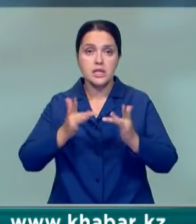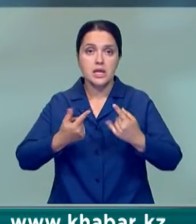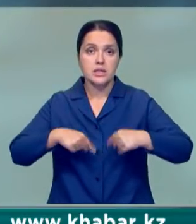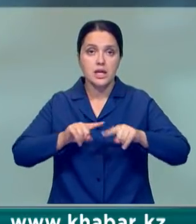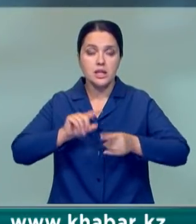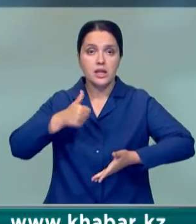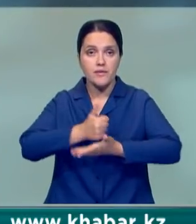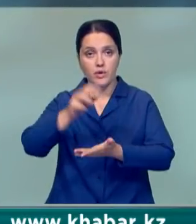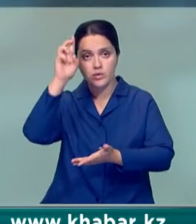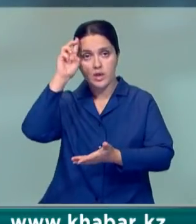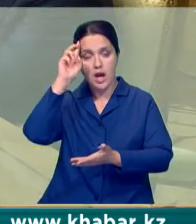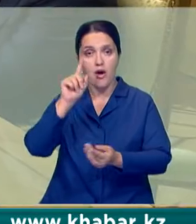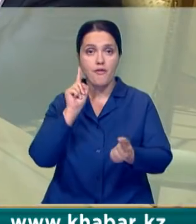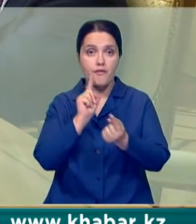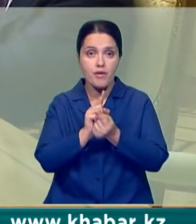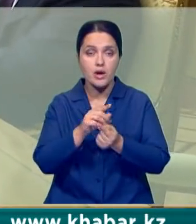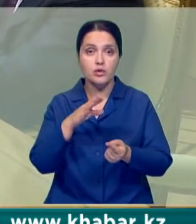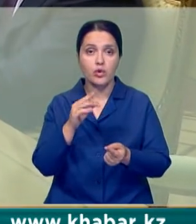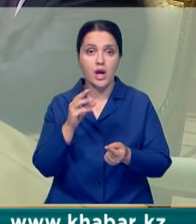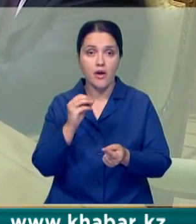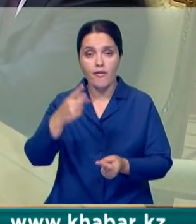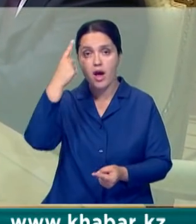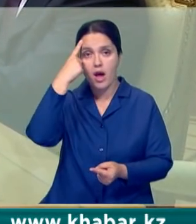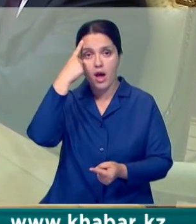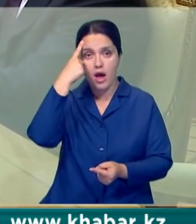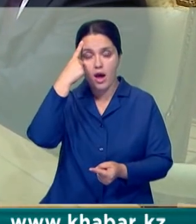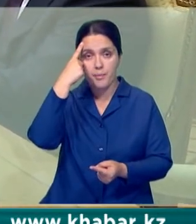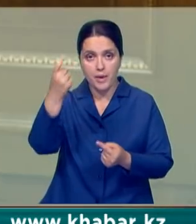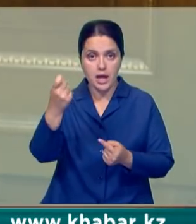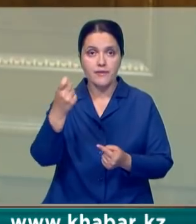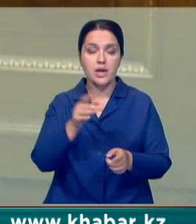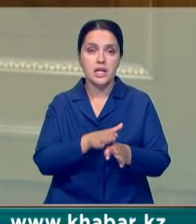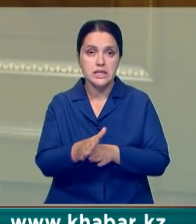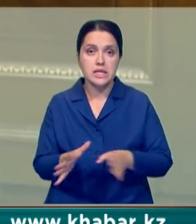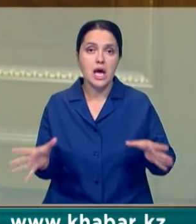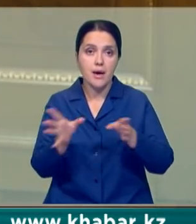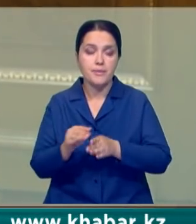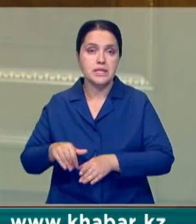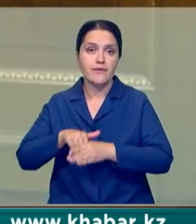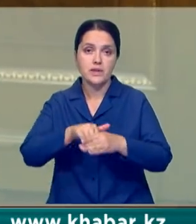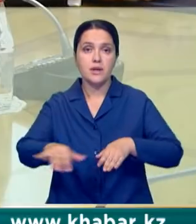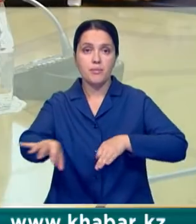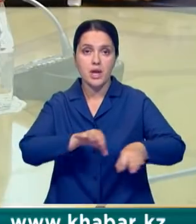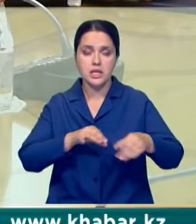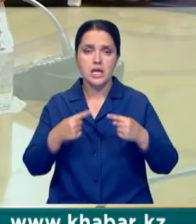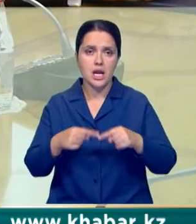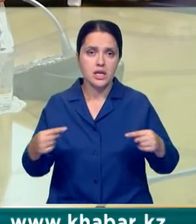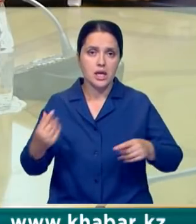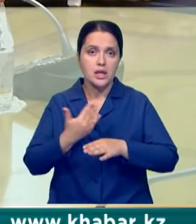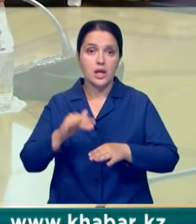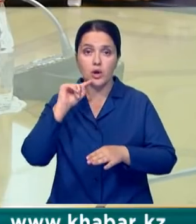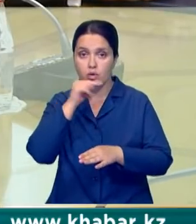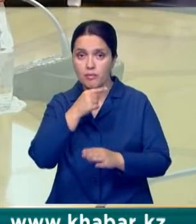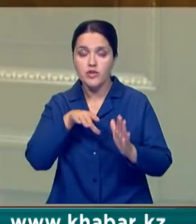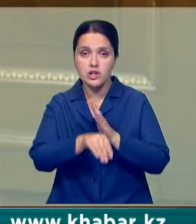ходе встречи ока санджи марта пока его проинформировали о реализации совместных инвестиционных проектов различных секторах экономики